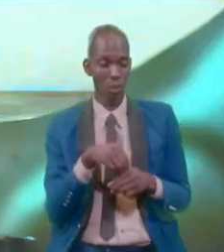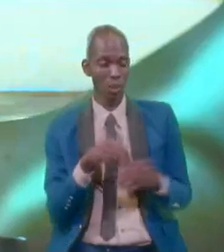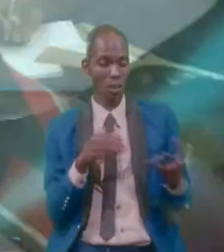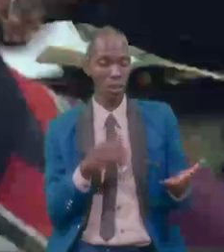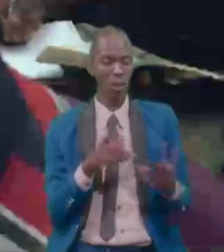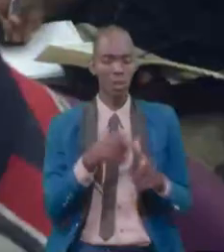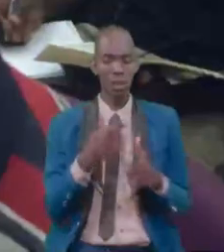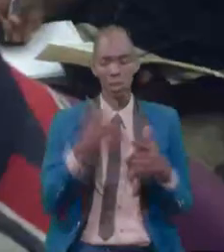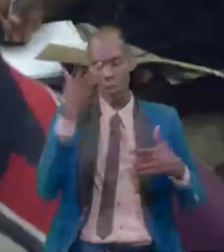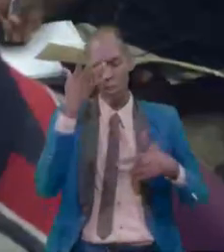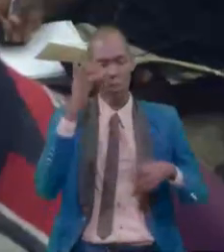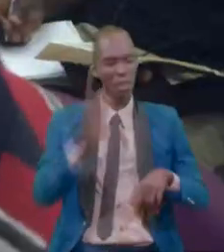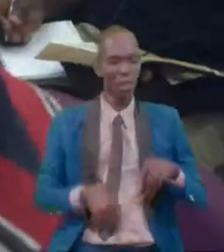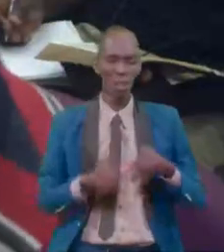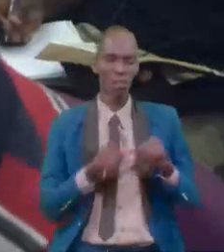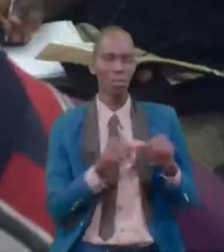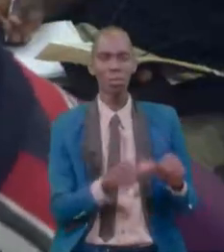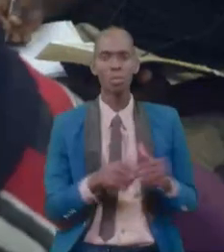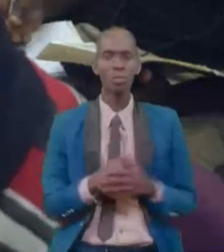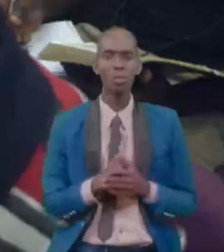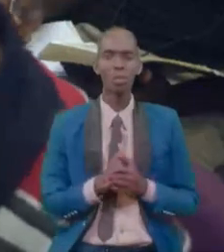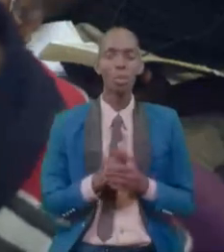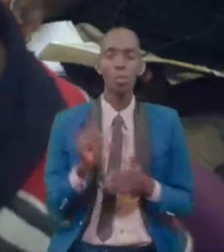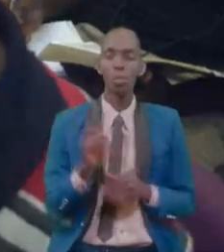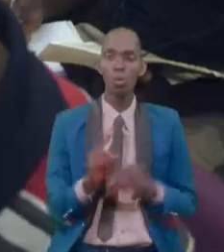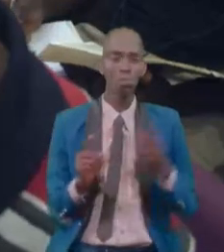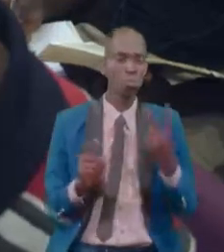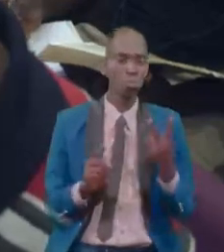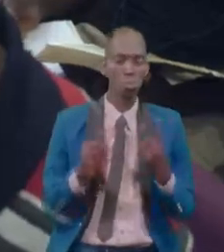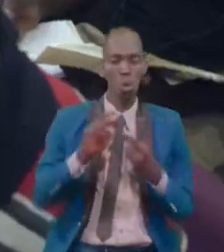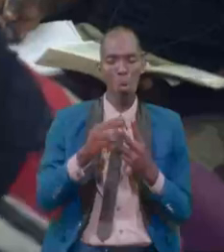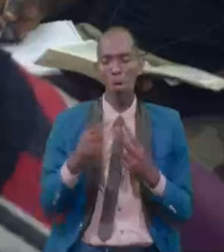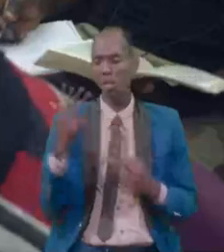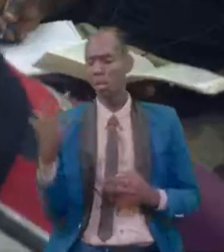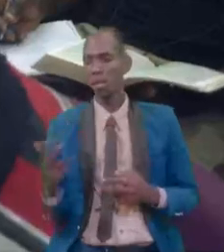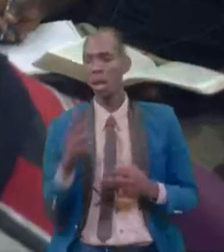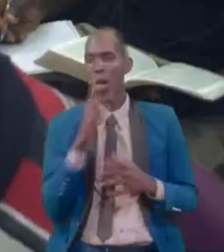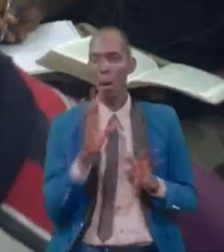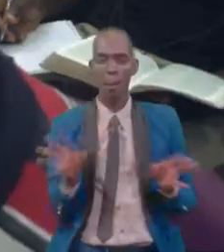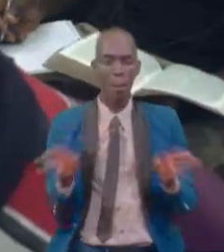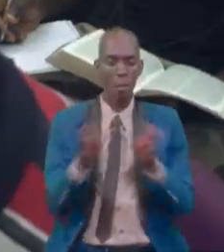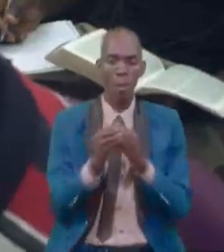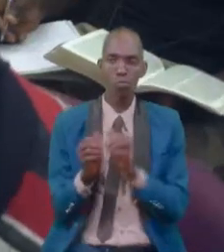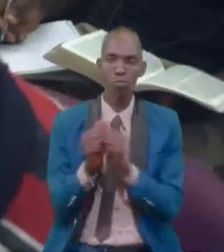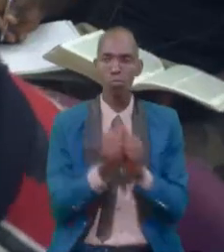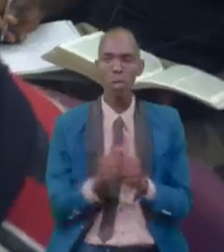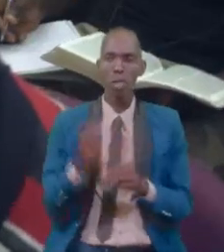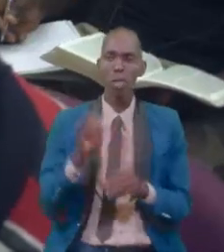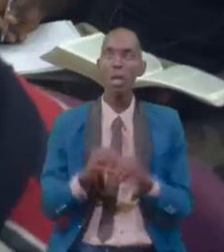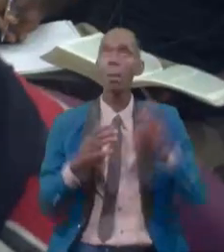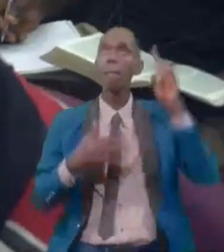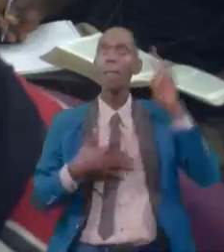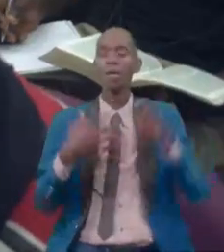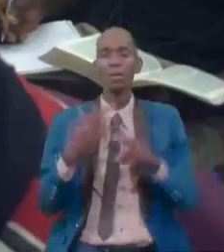là-bas, la plaie ne peut plus continuer. Là où deux ou trois sont assemblés en mon nom, je suis au